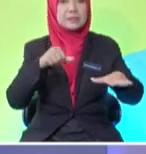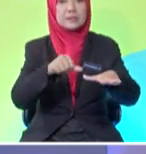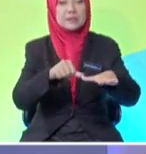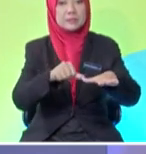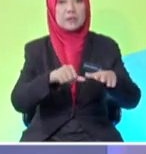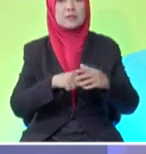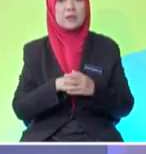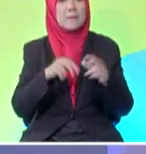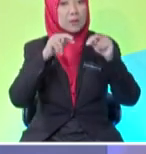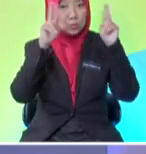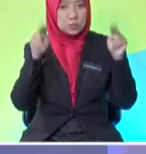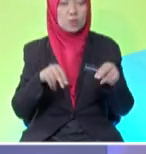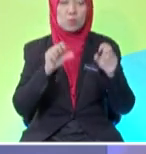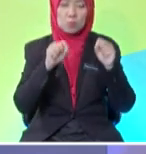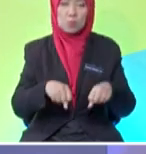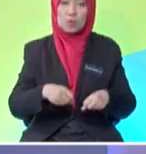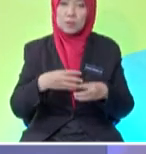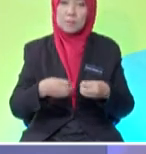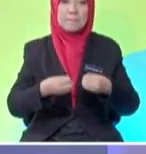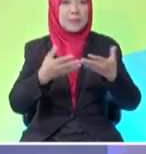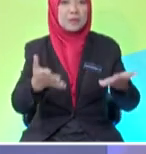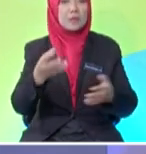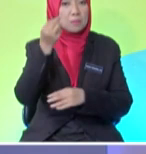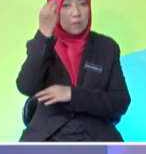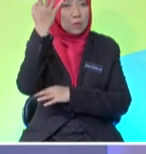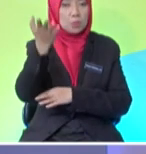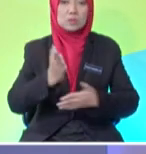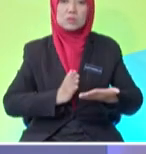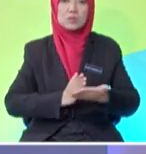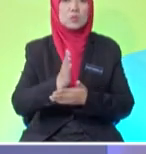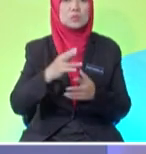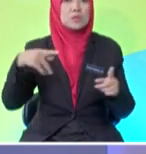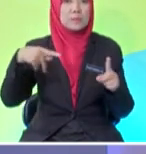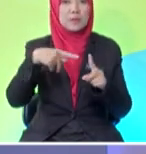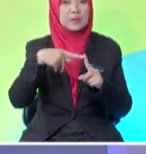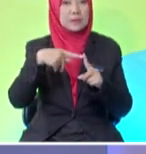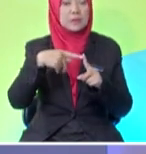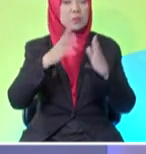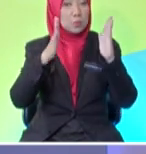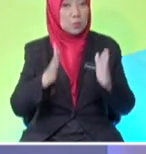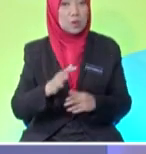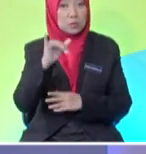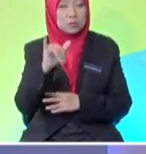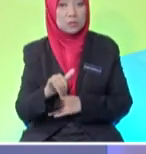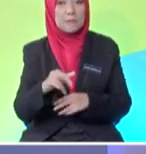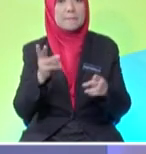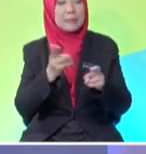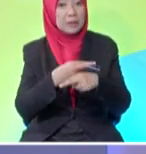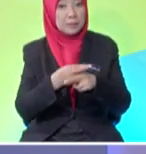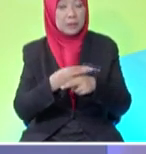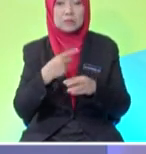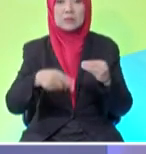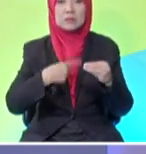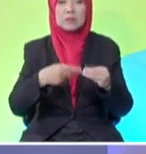ianya dapat memberi maklumat yang terus kepada mekanik atau pengguna tentang masalah